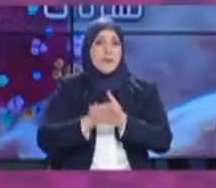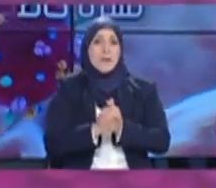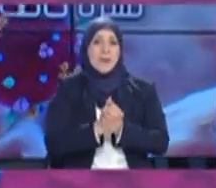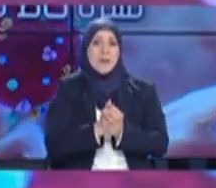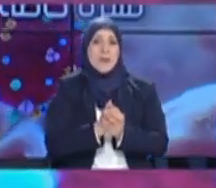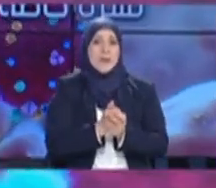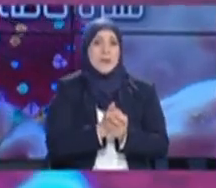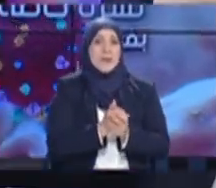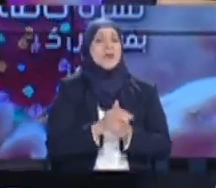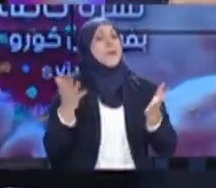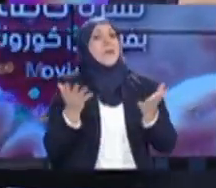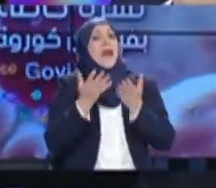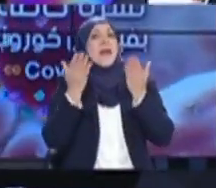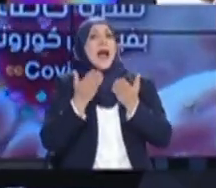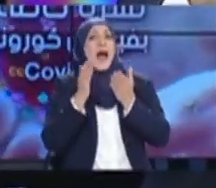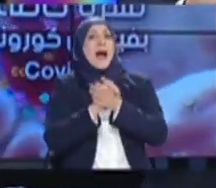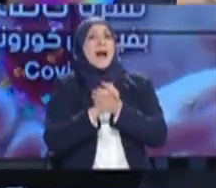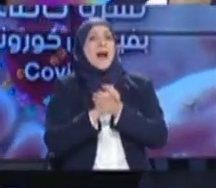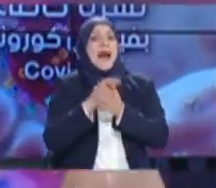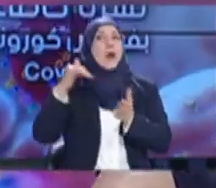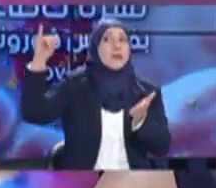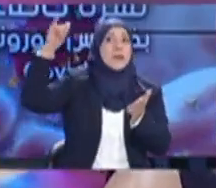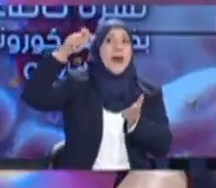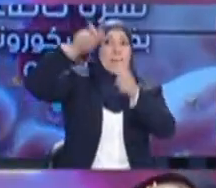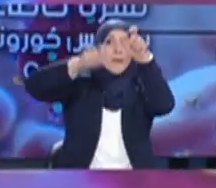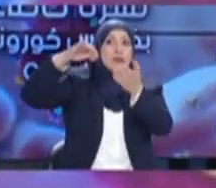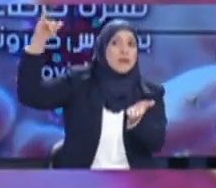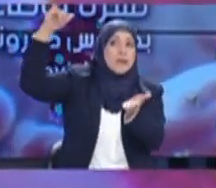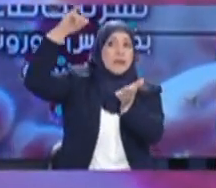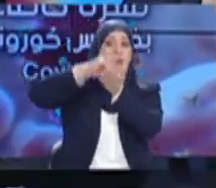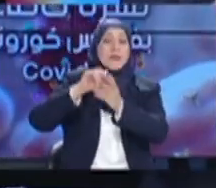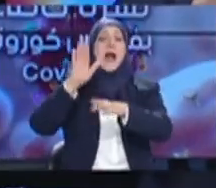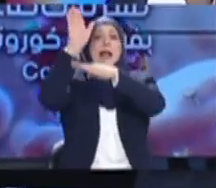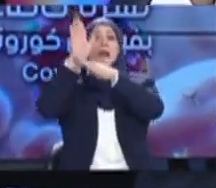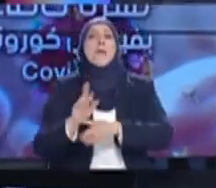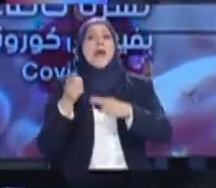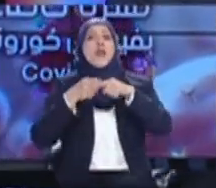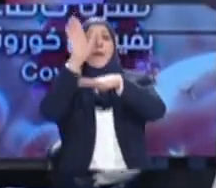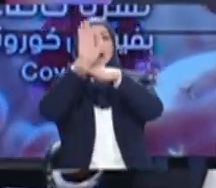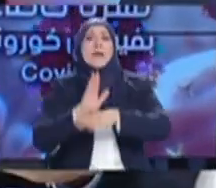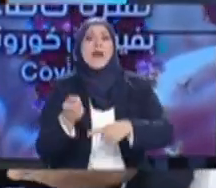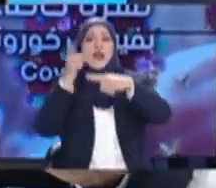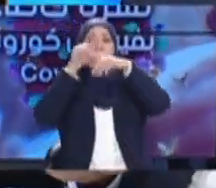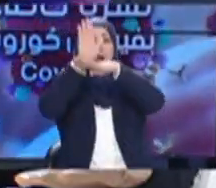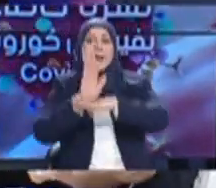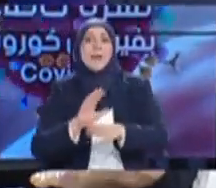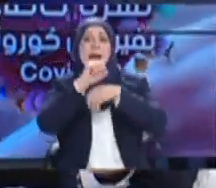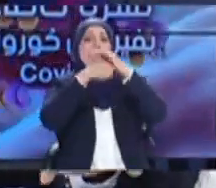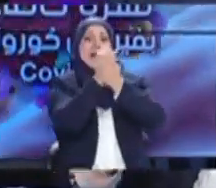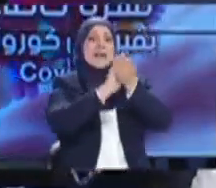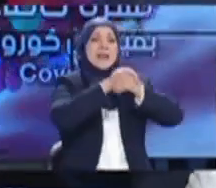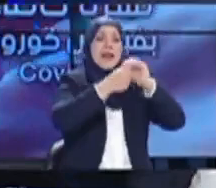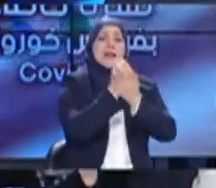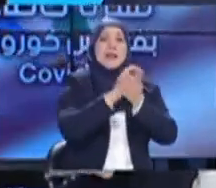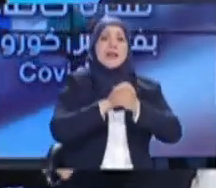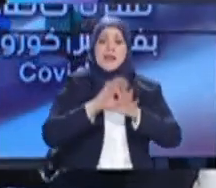قريب نوفاو. نحاولوا انا نقول لكم اللي جايين من برا واللي موجودين الوقايه هنا. ثم الوقايه ثم الوقايه خسلان اللي دين برشا خاطر اي حاجه يمسها انسان